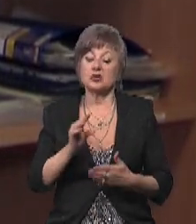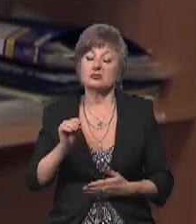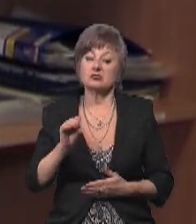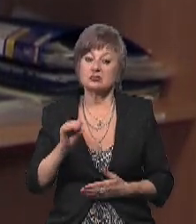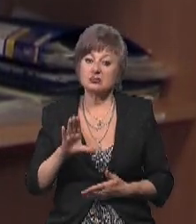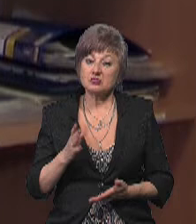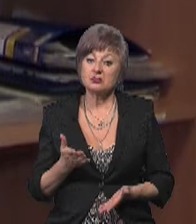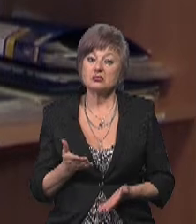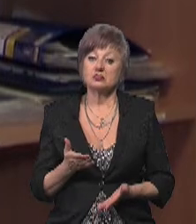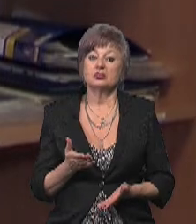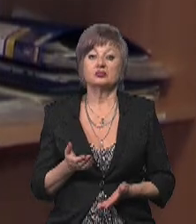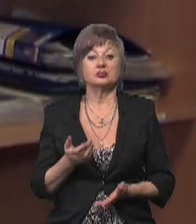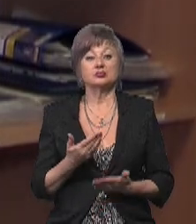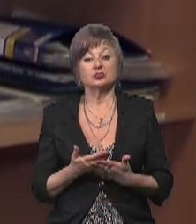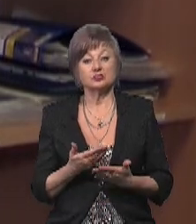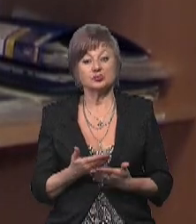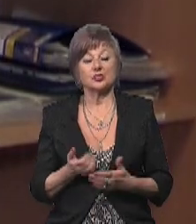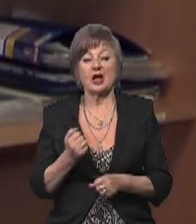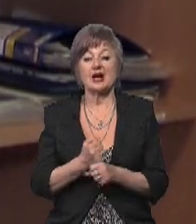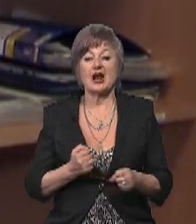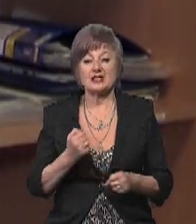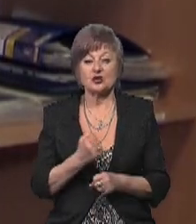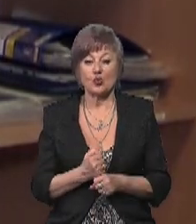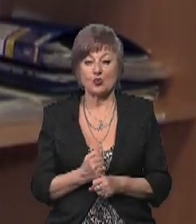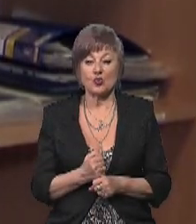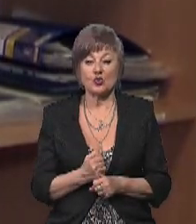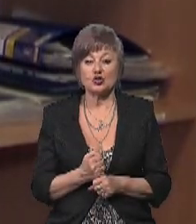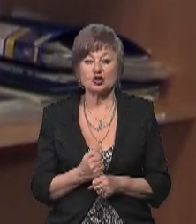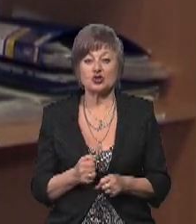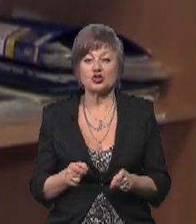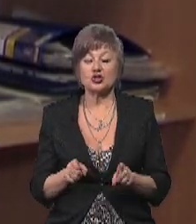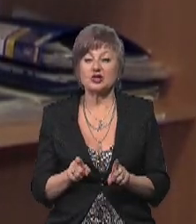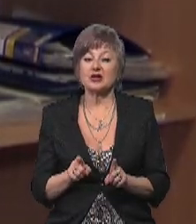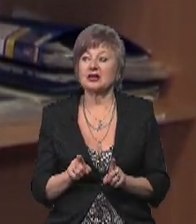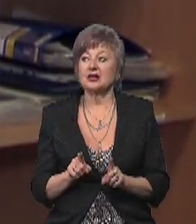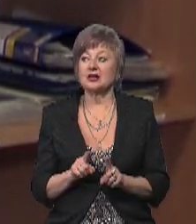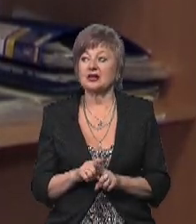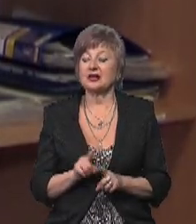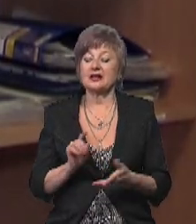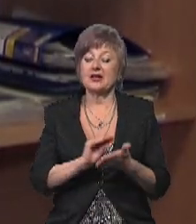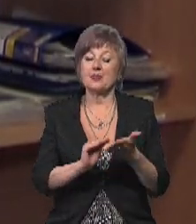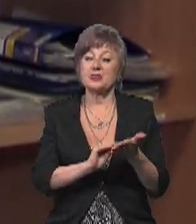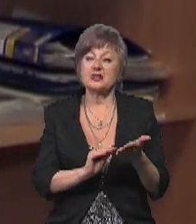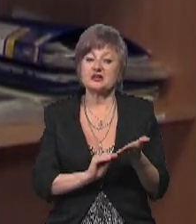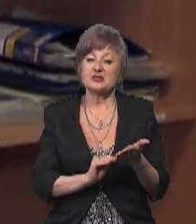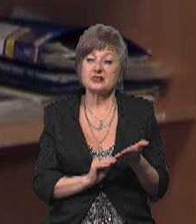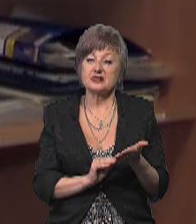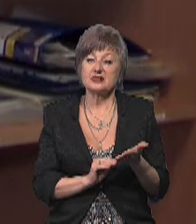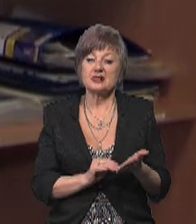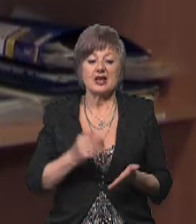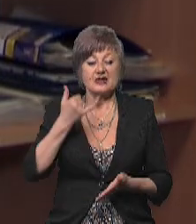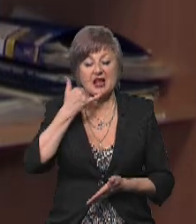посвідчення. Також ми розробили такі краткі списочки, там, де написали